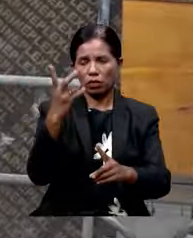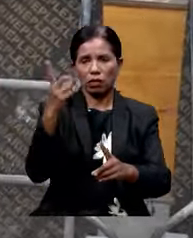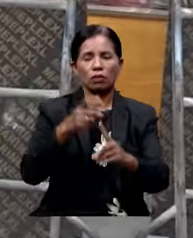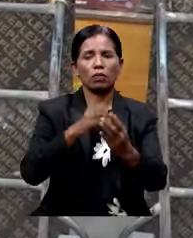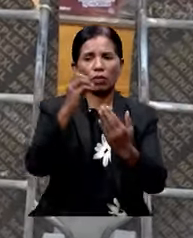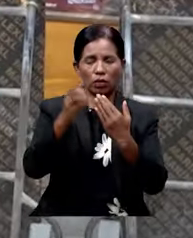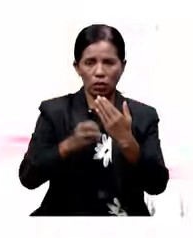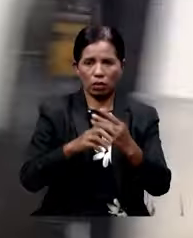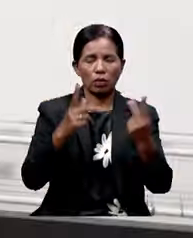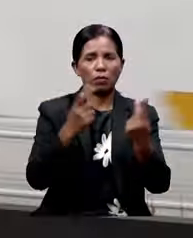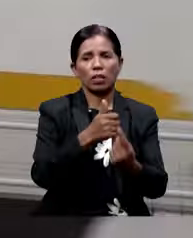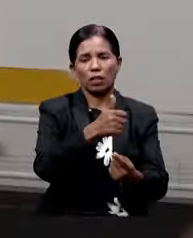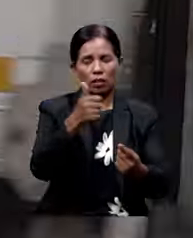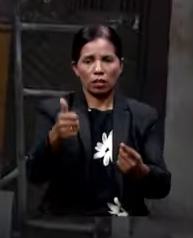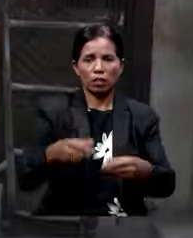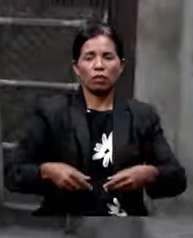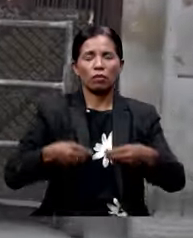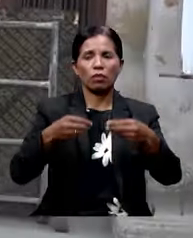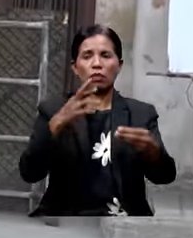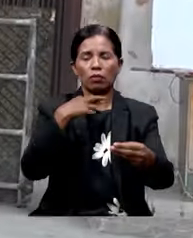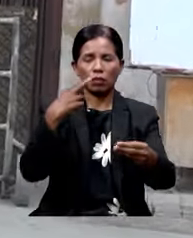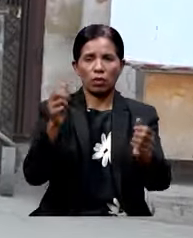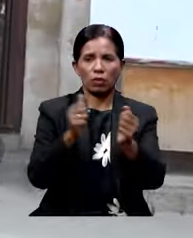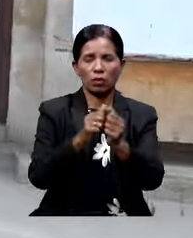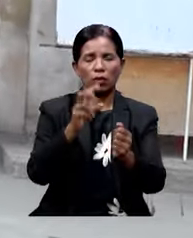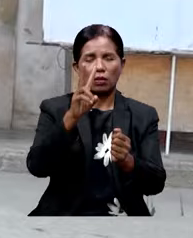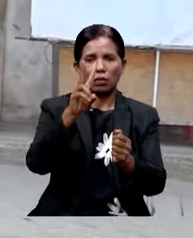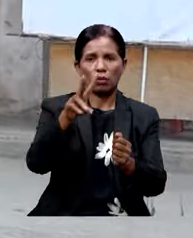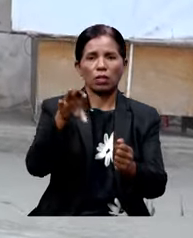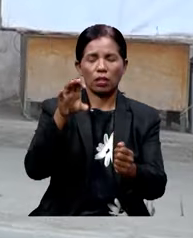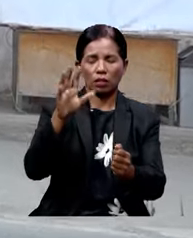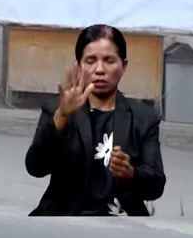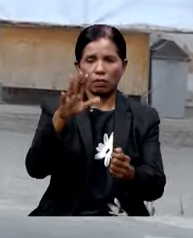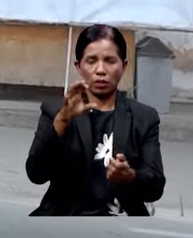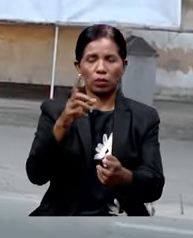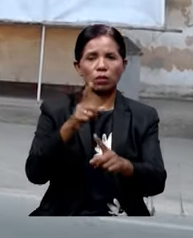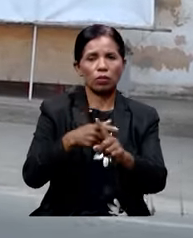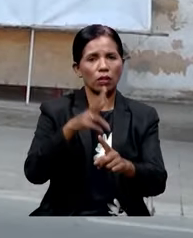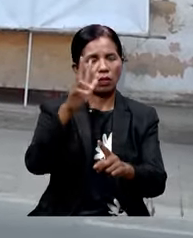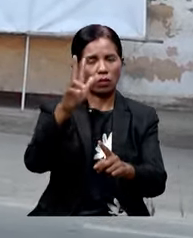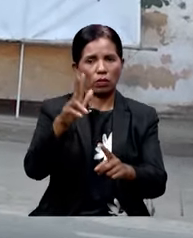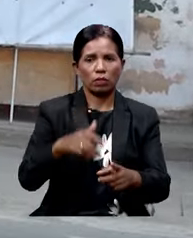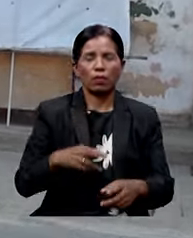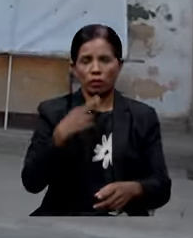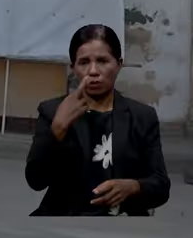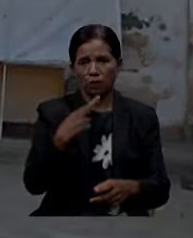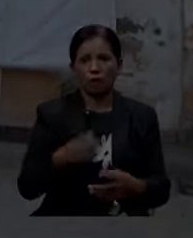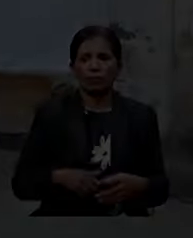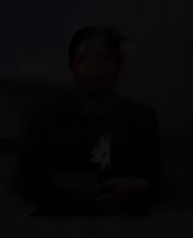fulan empresa ideidak se ofrece tonelada rihun rua atus lima durante fulan tolu. Romualdo Neves, Rafael Luzreis, GMN.